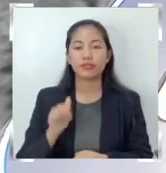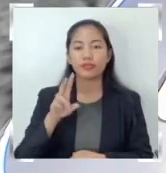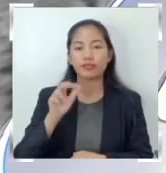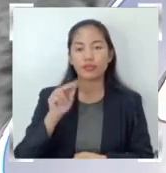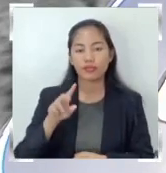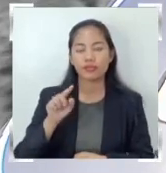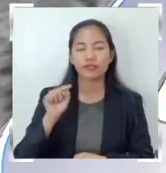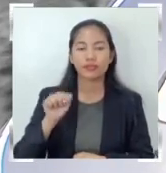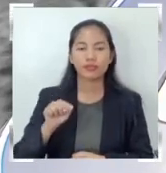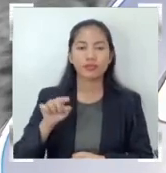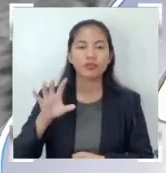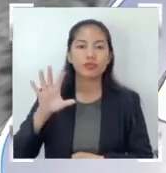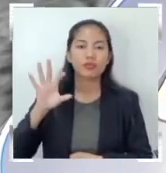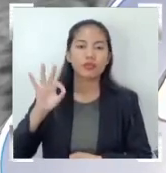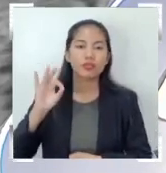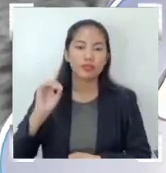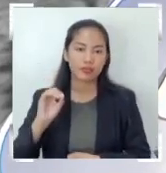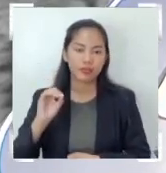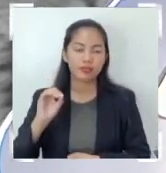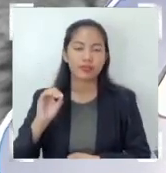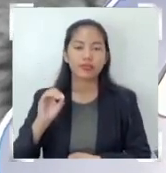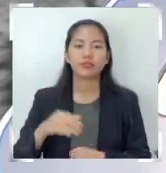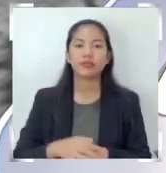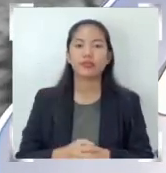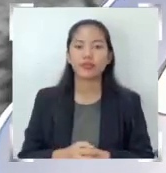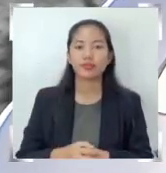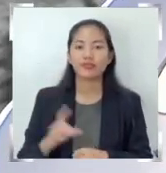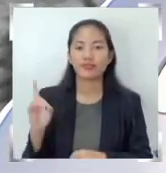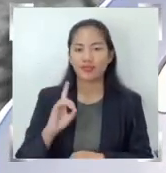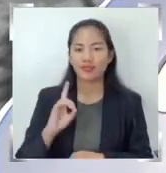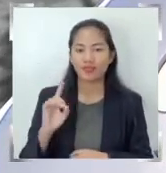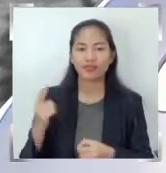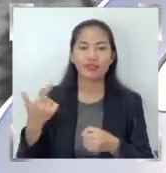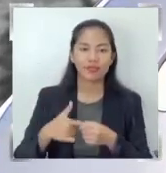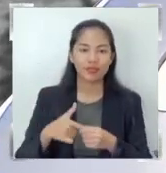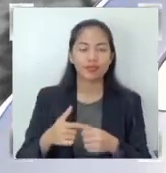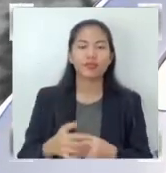14 pesos and 11 centavos naman sa diesel. At